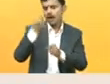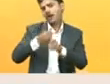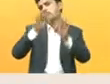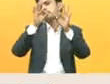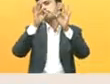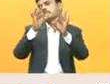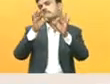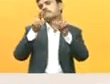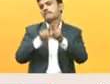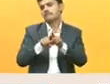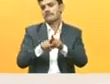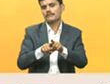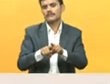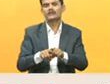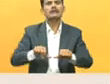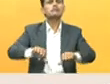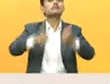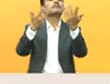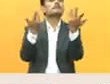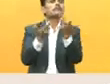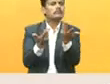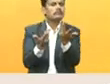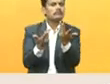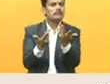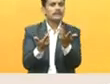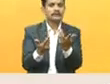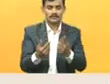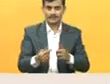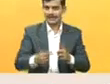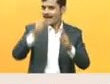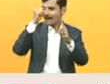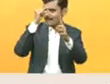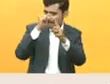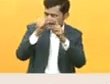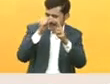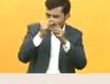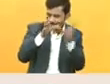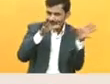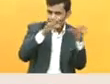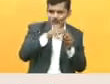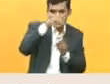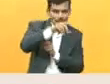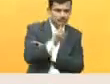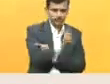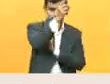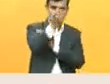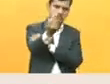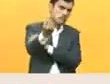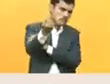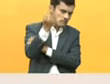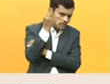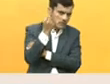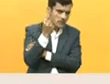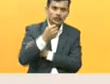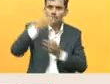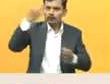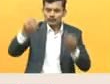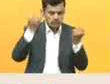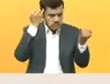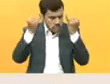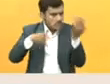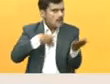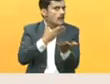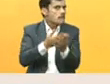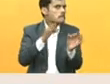है। ये सफलता हमारे निजी स्पेस सेक्टर की बढ़ती ताकत और इनोवेशन का प्रतीक